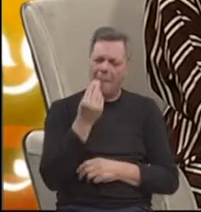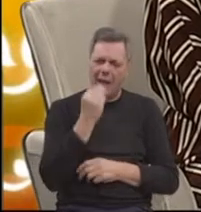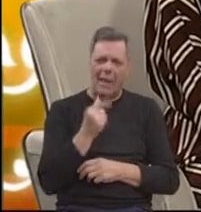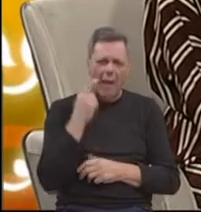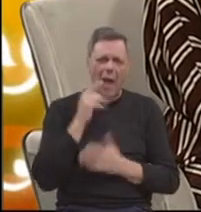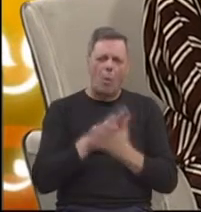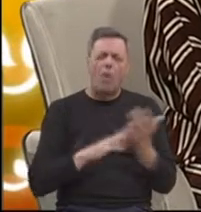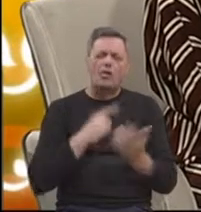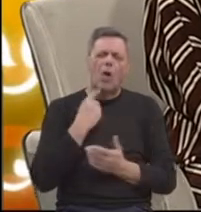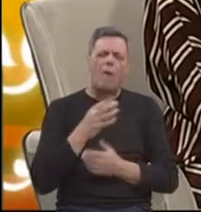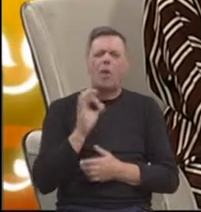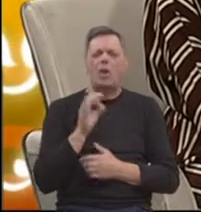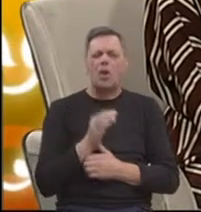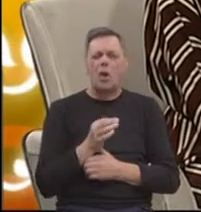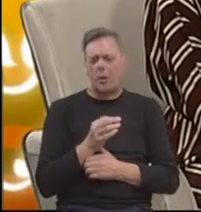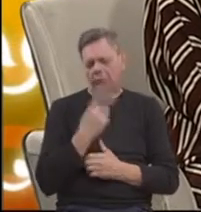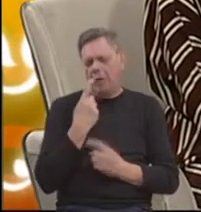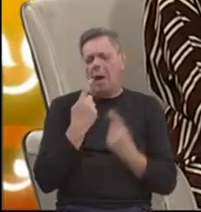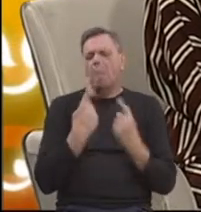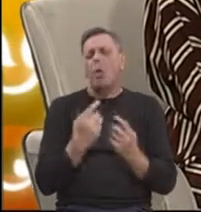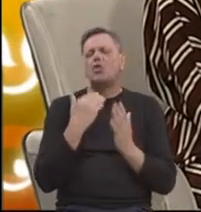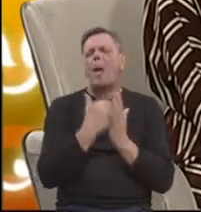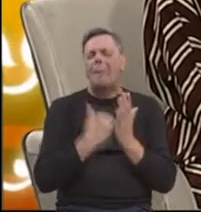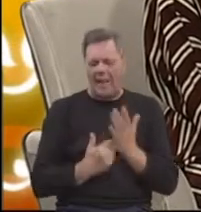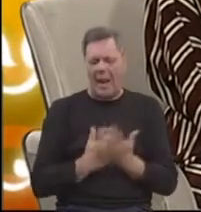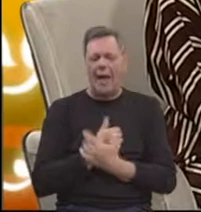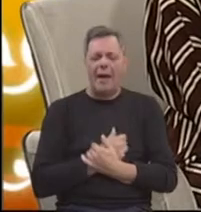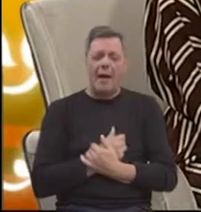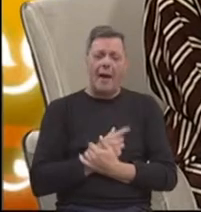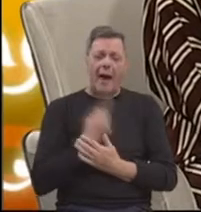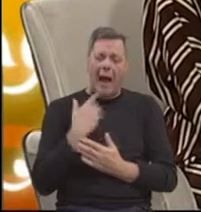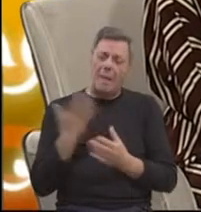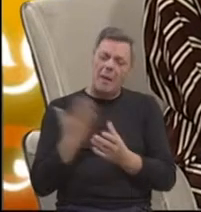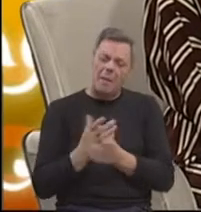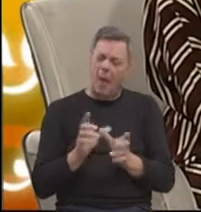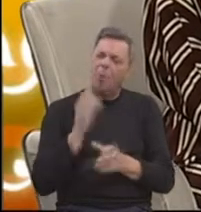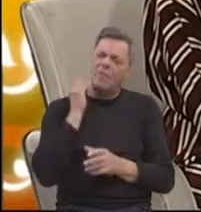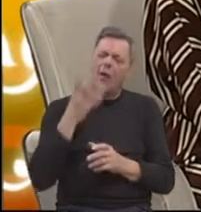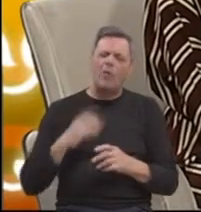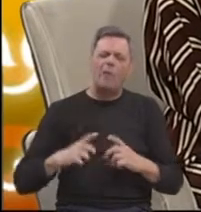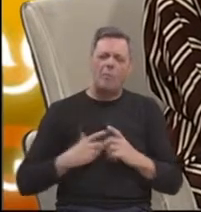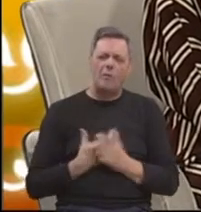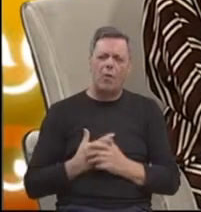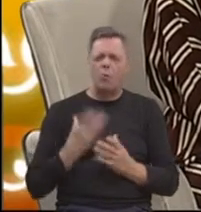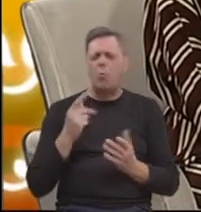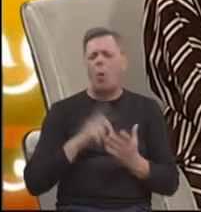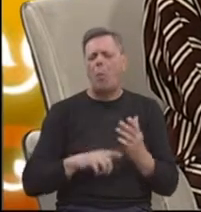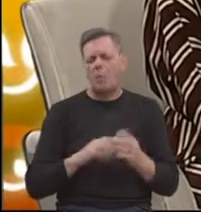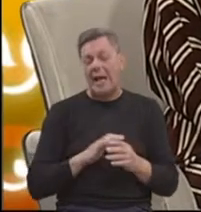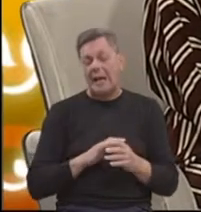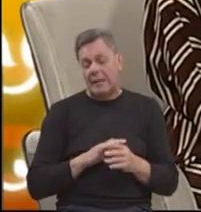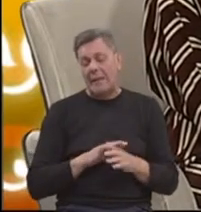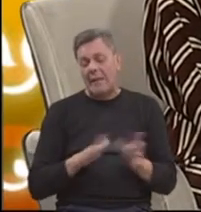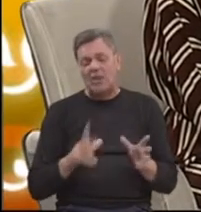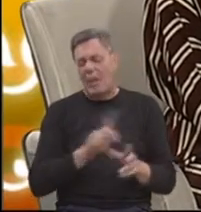se krene govoriti općenito, postoje pravila i postoje postulati pravilne prehrane. Međutim, primjena u svakodnevnom životu često završi na